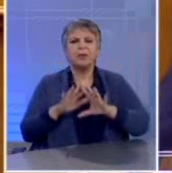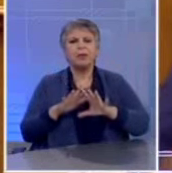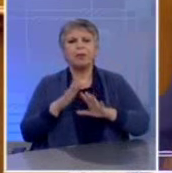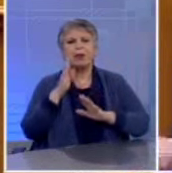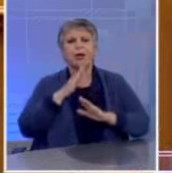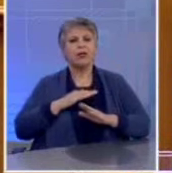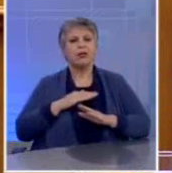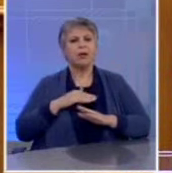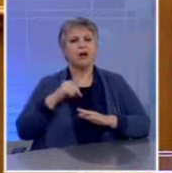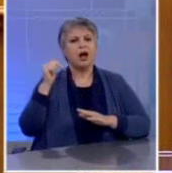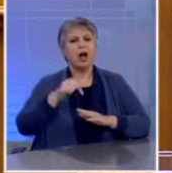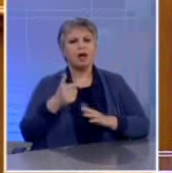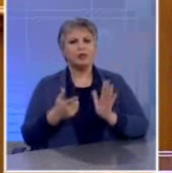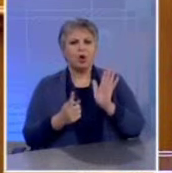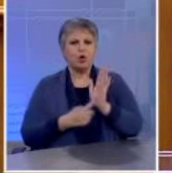πρακτικά,